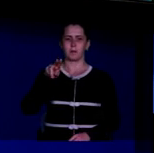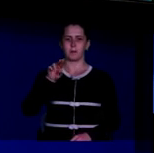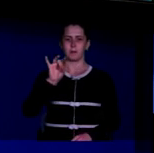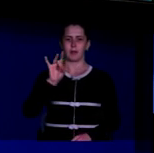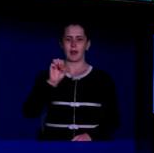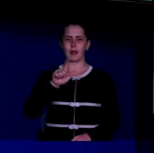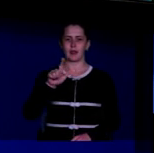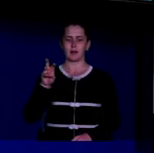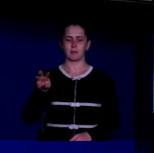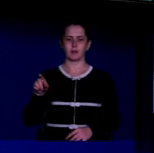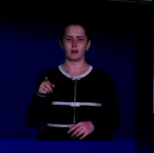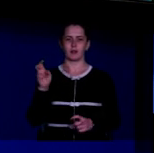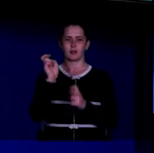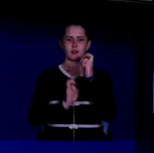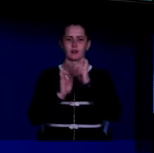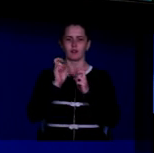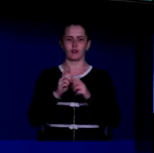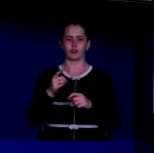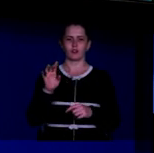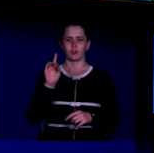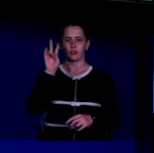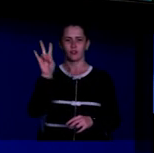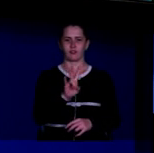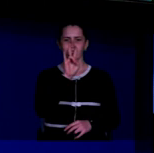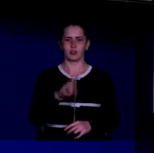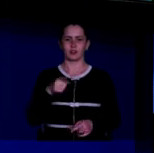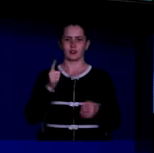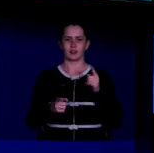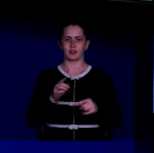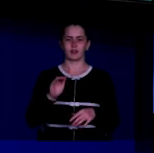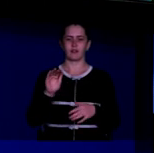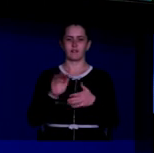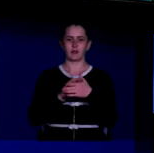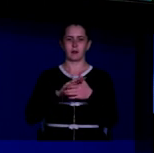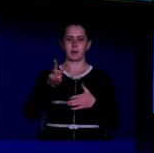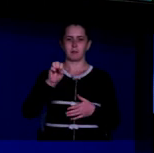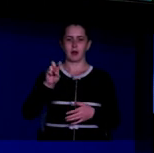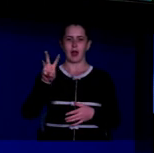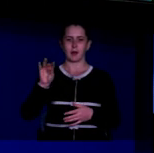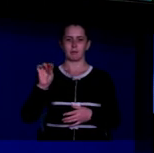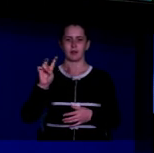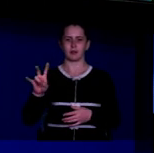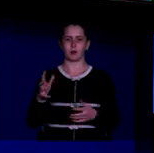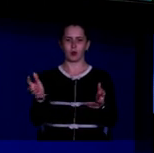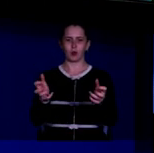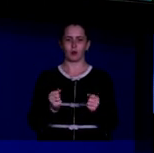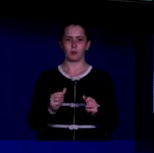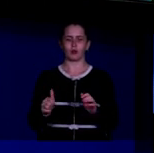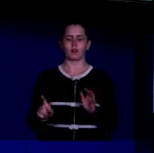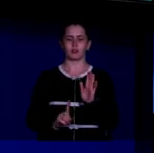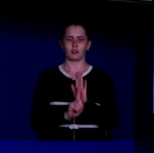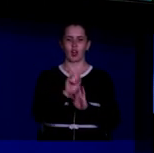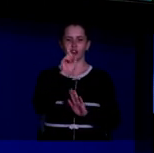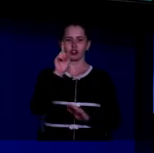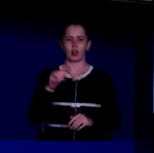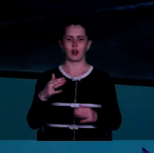семье бедного заводского священника. Настоящая фамилия Мамин. Получил начальное